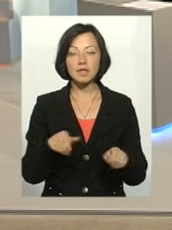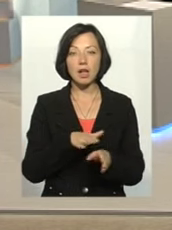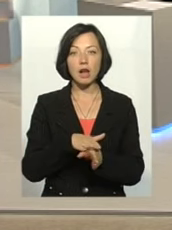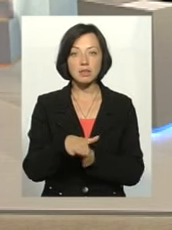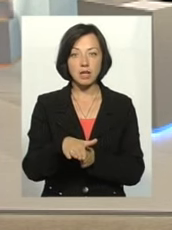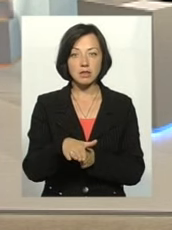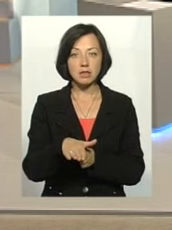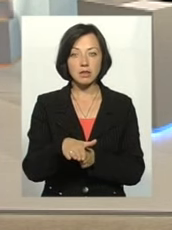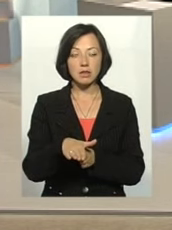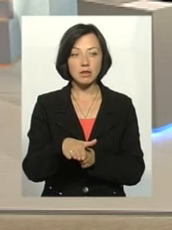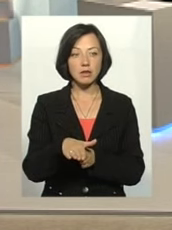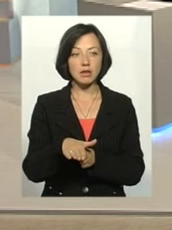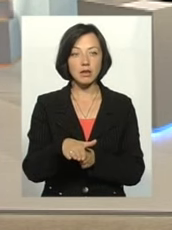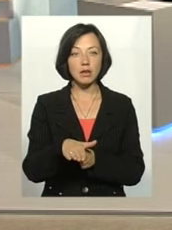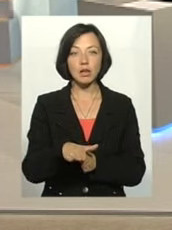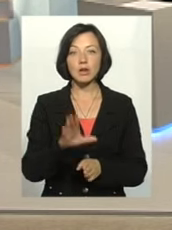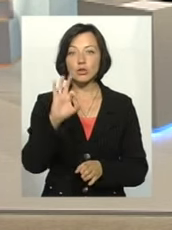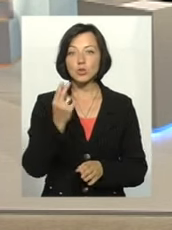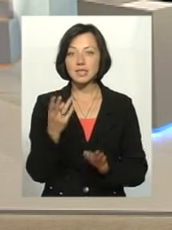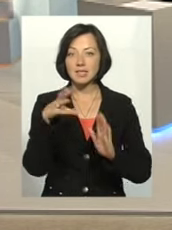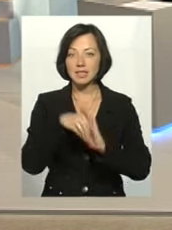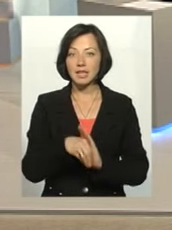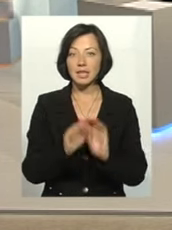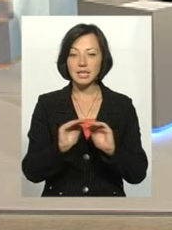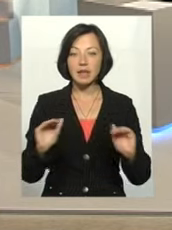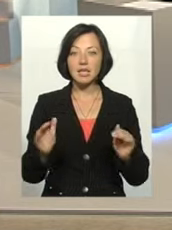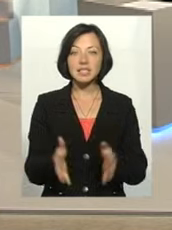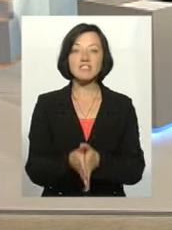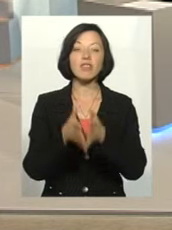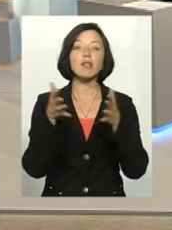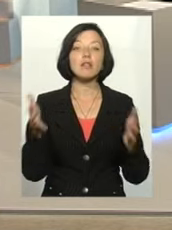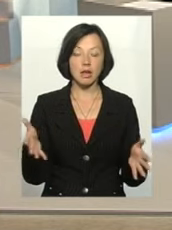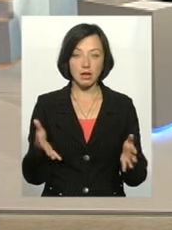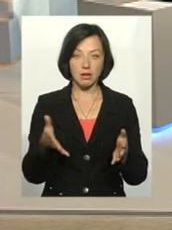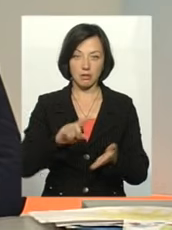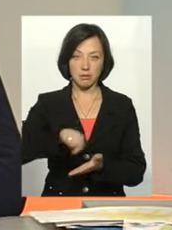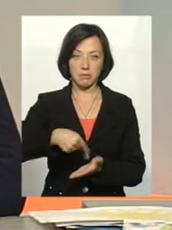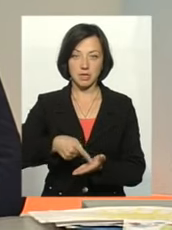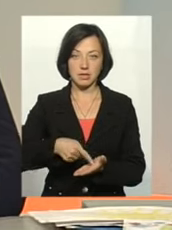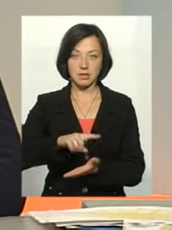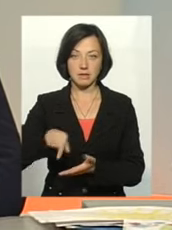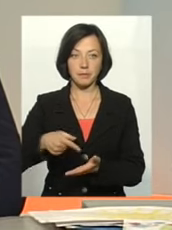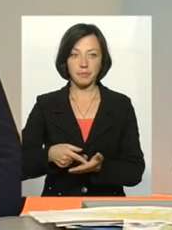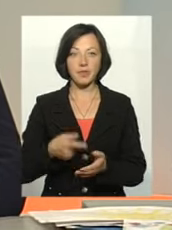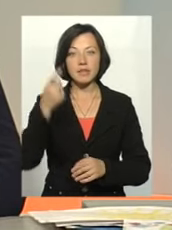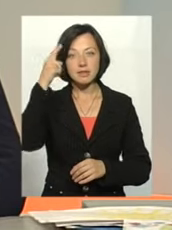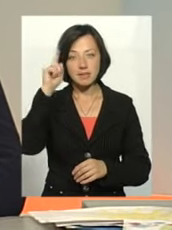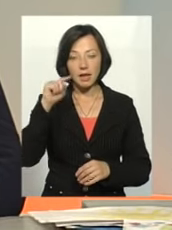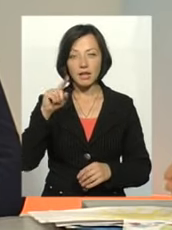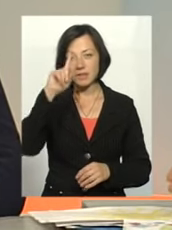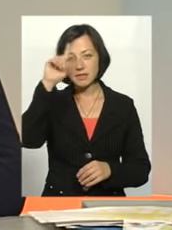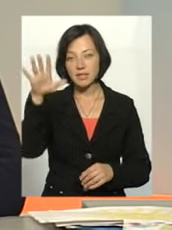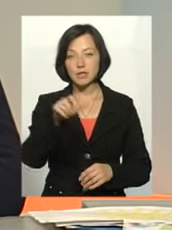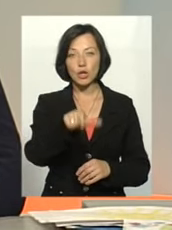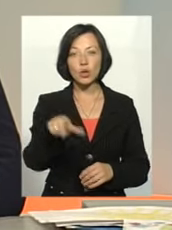реалізації, можливість соціалізації дітей з великих міст. Знаєте, відомі люди є і